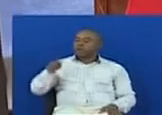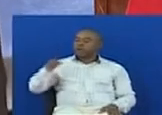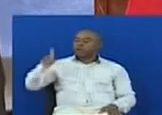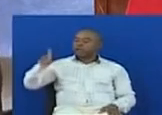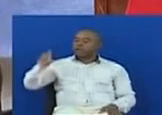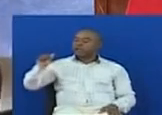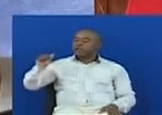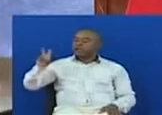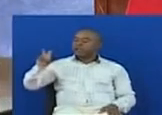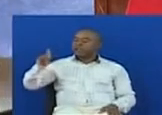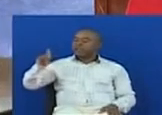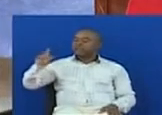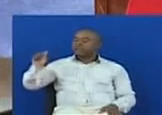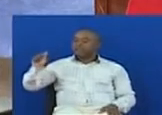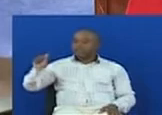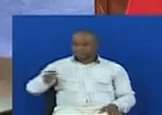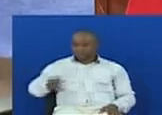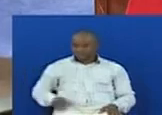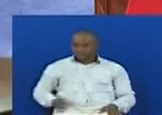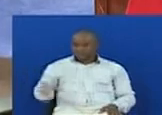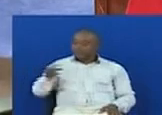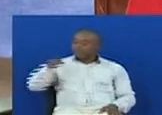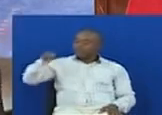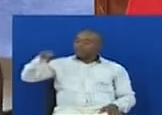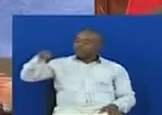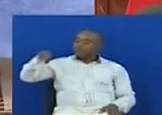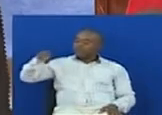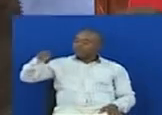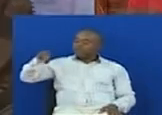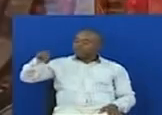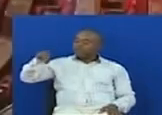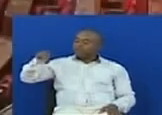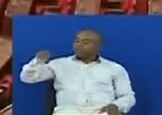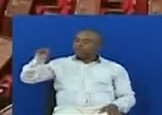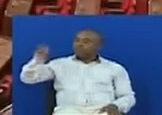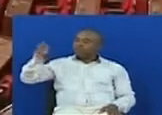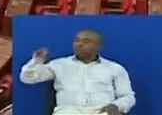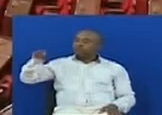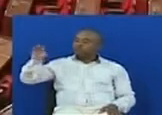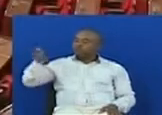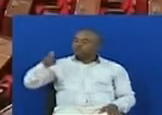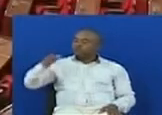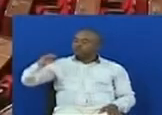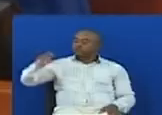Kachipela mtemi mswanu chimtuma mile. Sandeni.